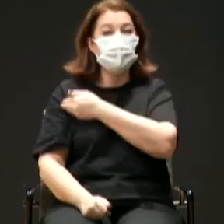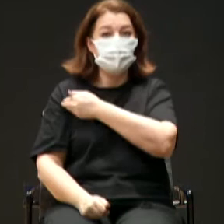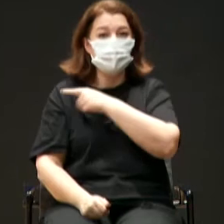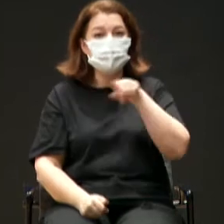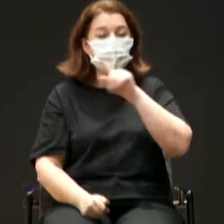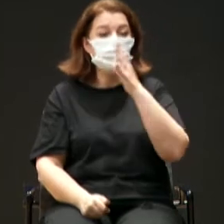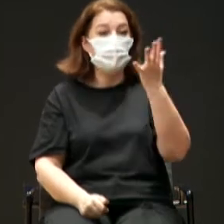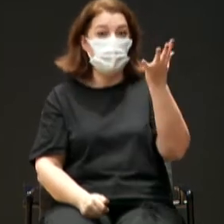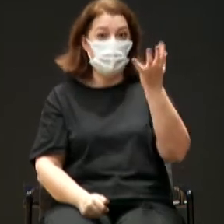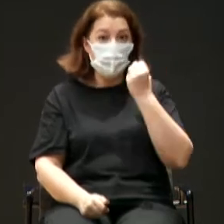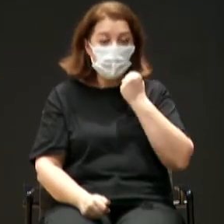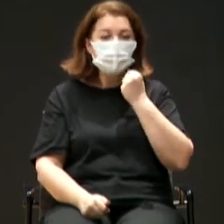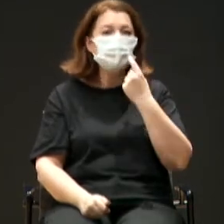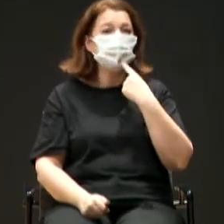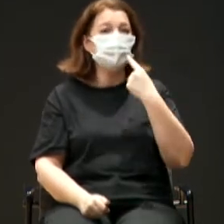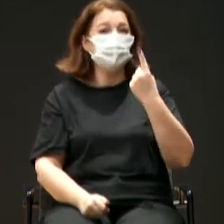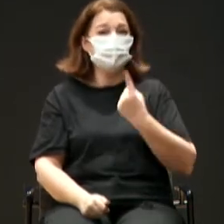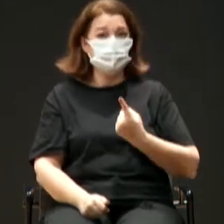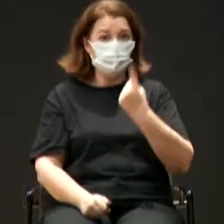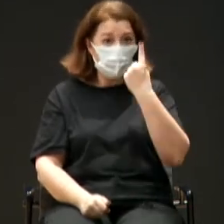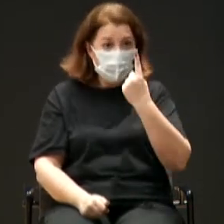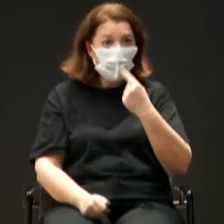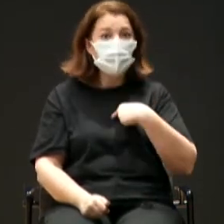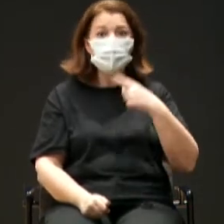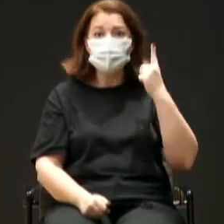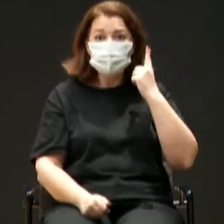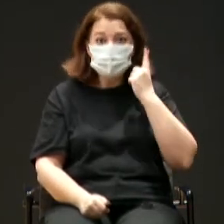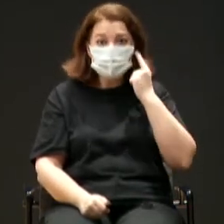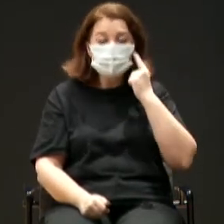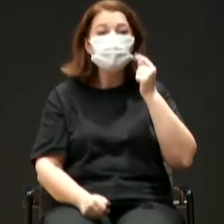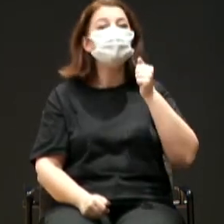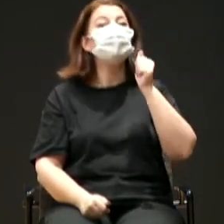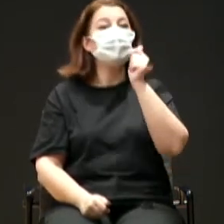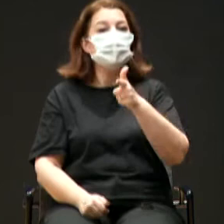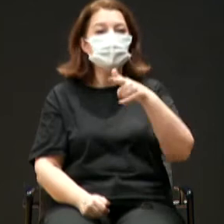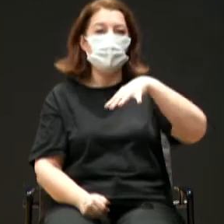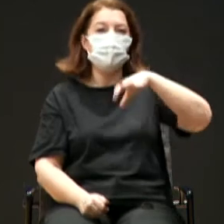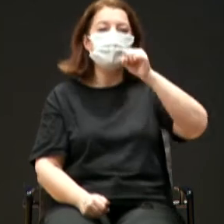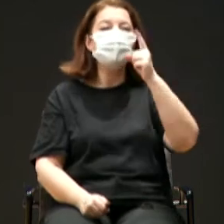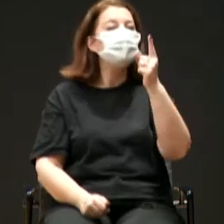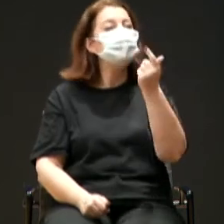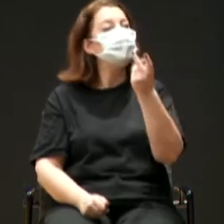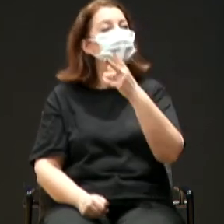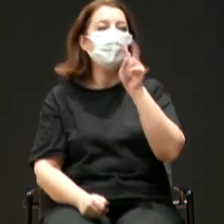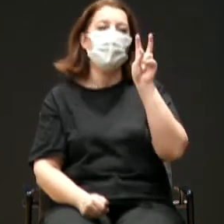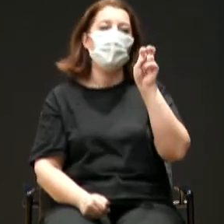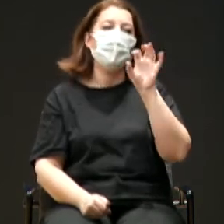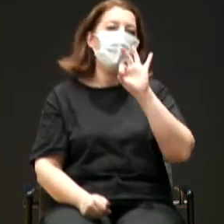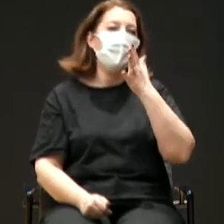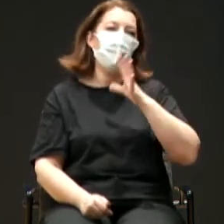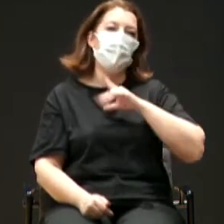vatandaşlarımızdan aldığımız şikayetler üzerine ilçe merkezimizde birkaç konuya değinmek